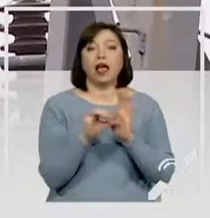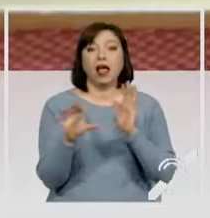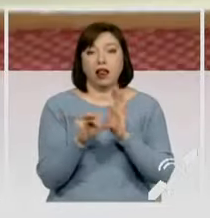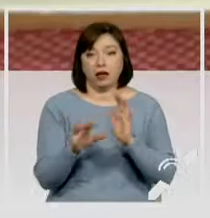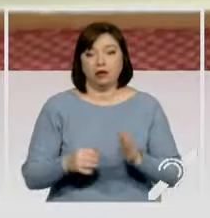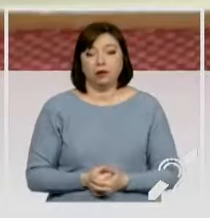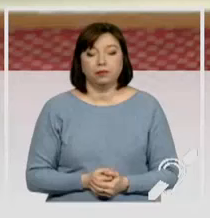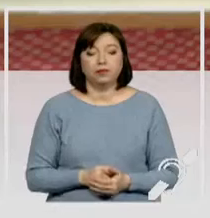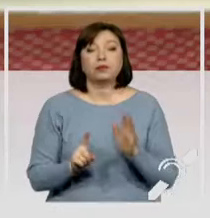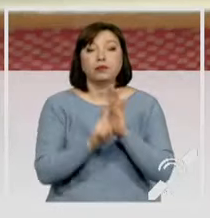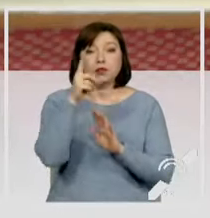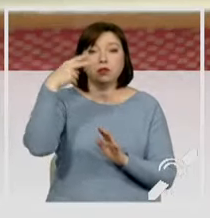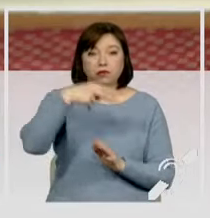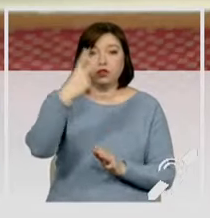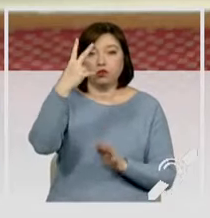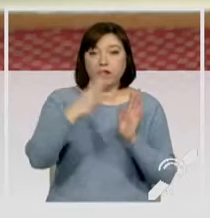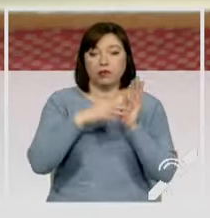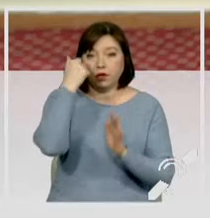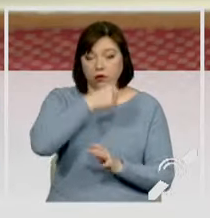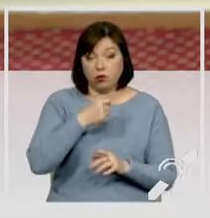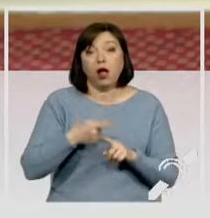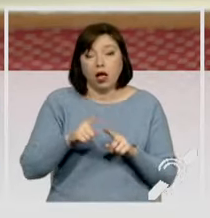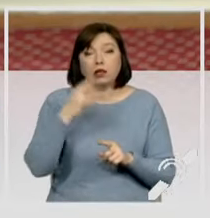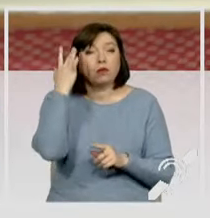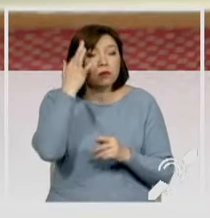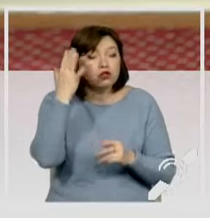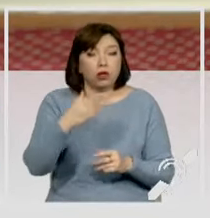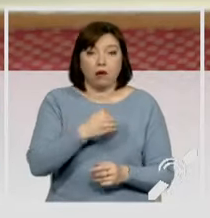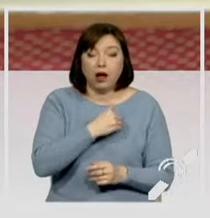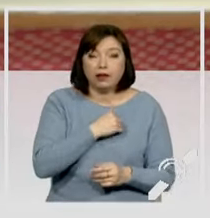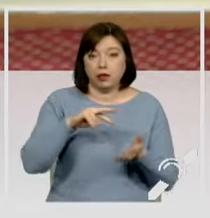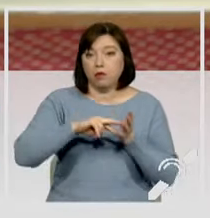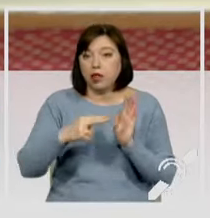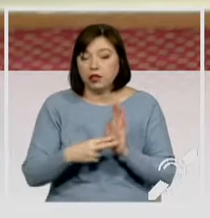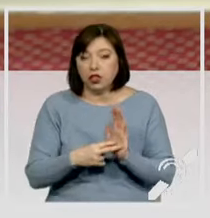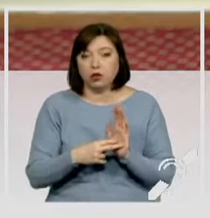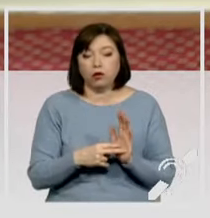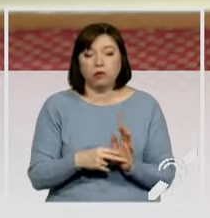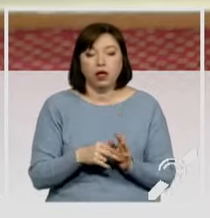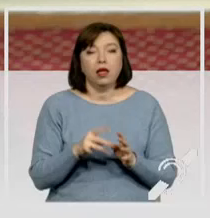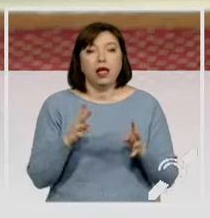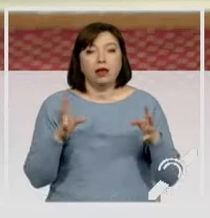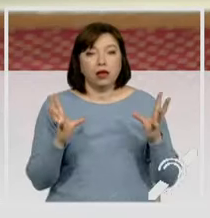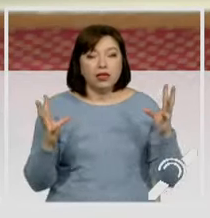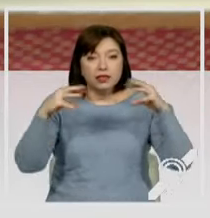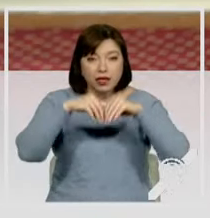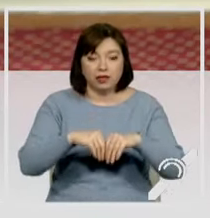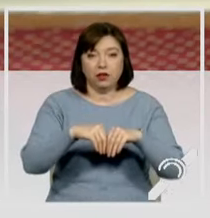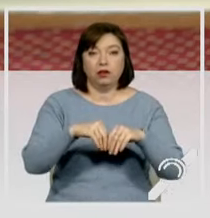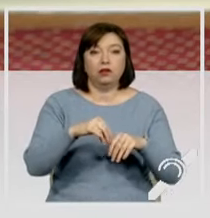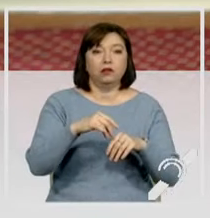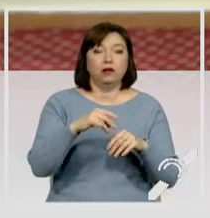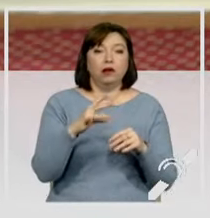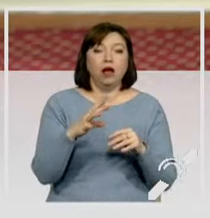electroenergetice. Începând cu anul 2029, asta ne dorim, asta ne propunem, să integrăm piața Republicii Moldova